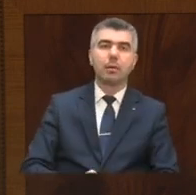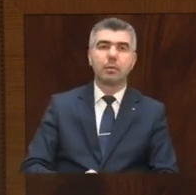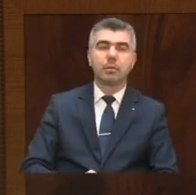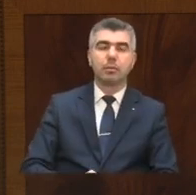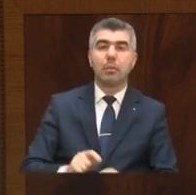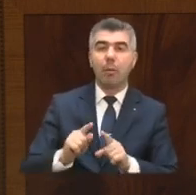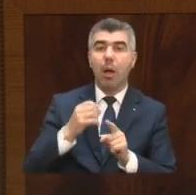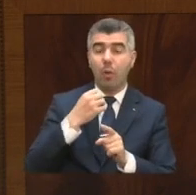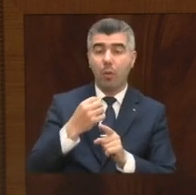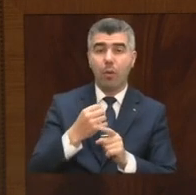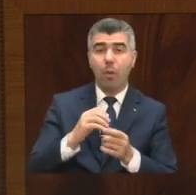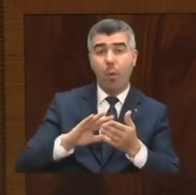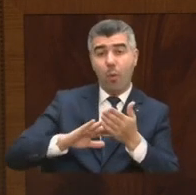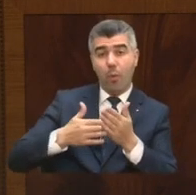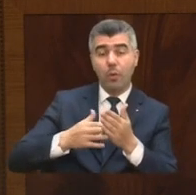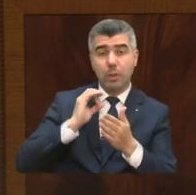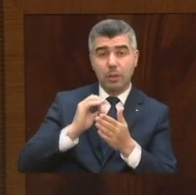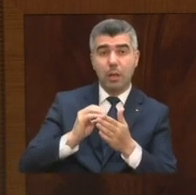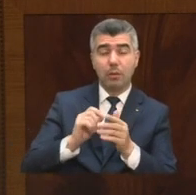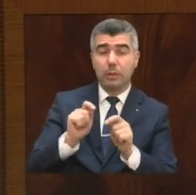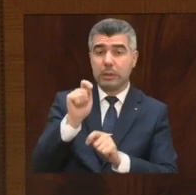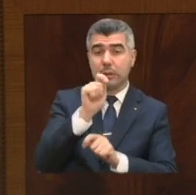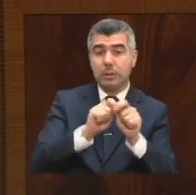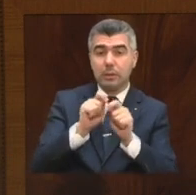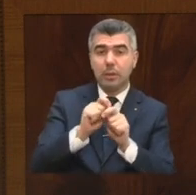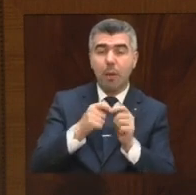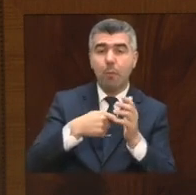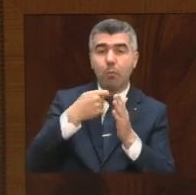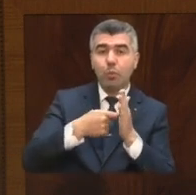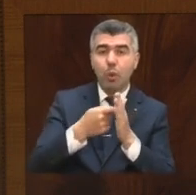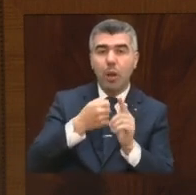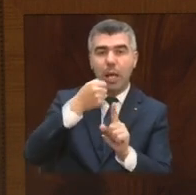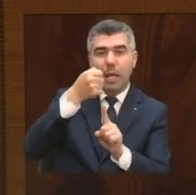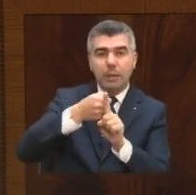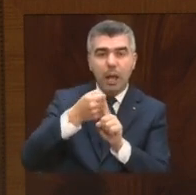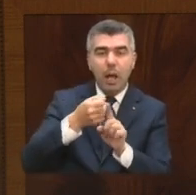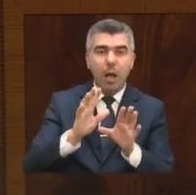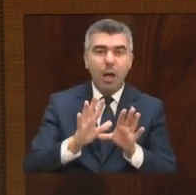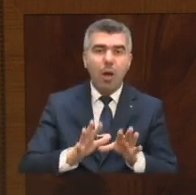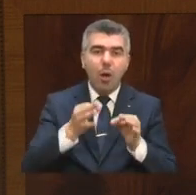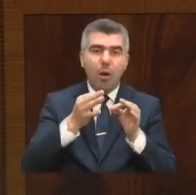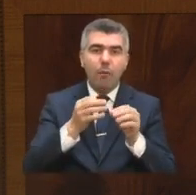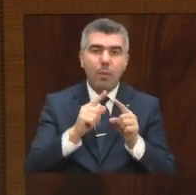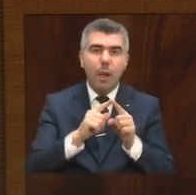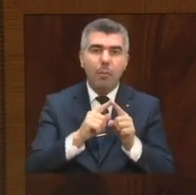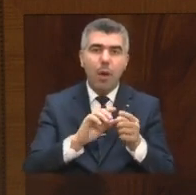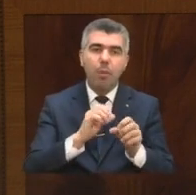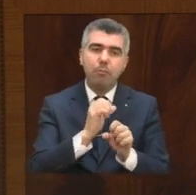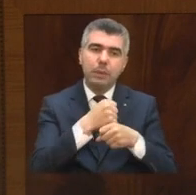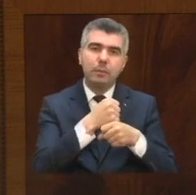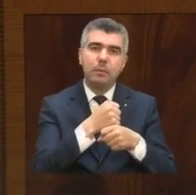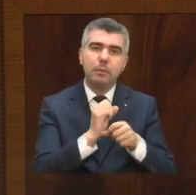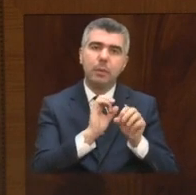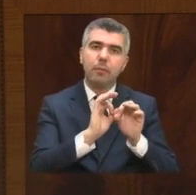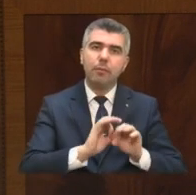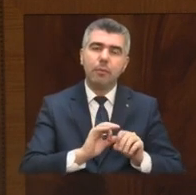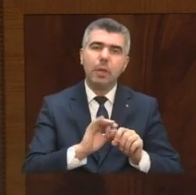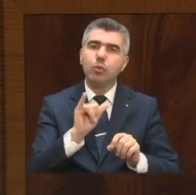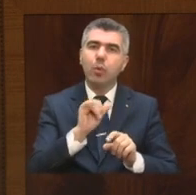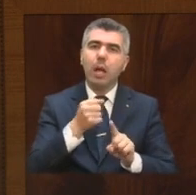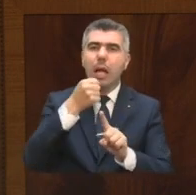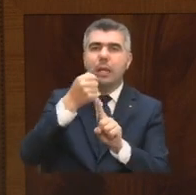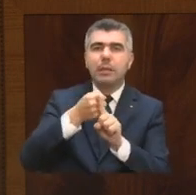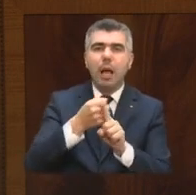اليات الحكامه هذه المكلفه بوضع مشاريع الاصلاح وتقييمها مجمده ومعطله فعن اي اصلاح